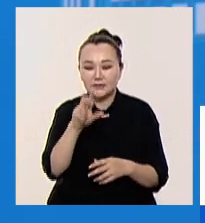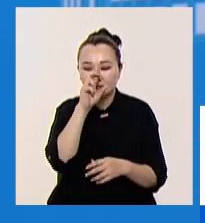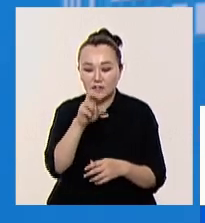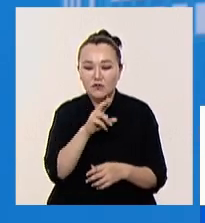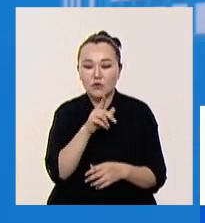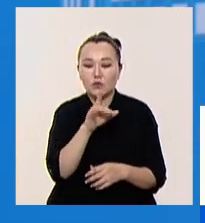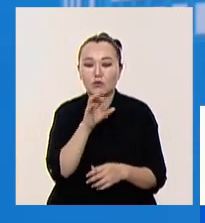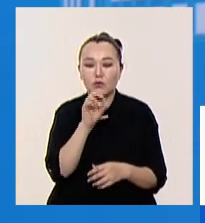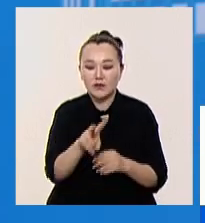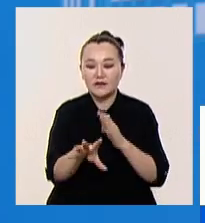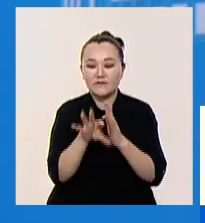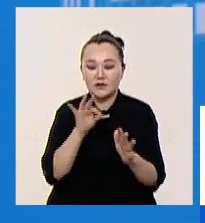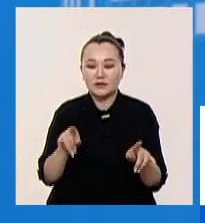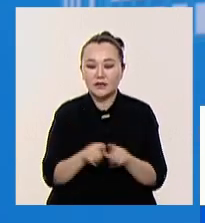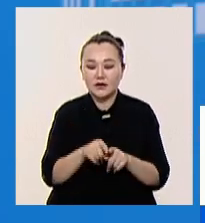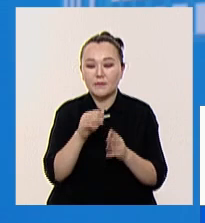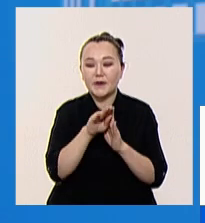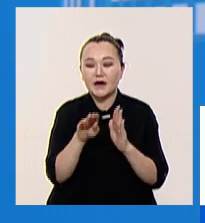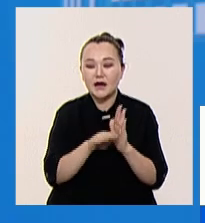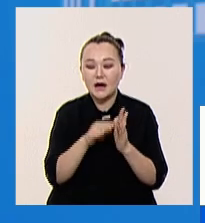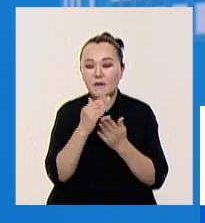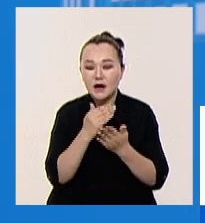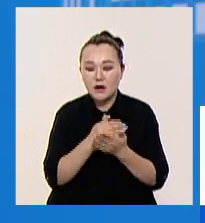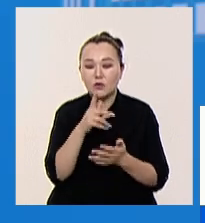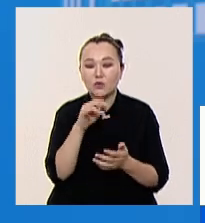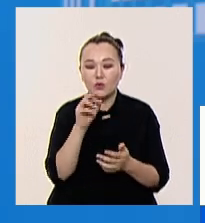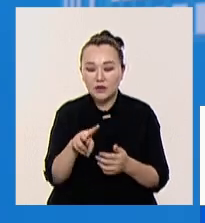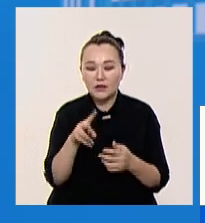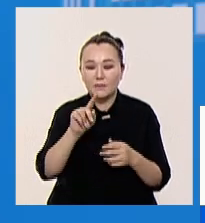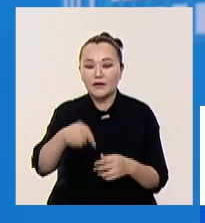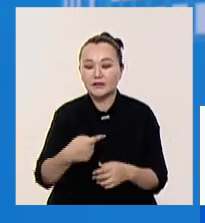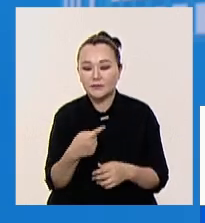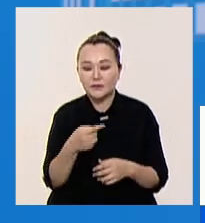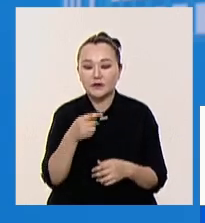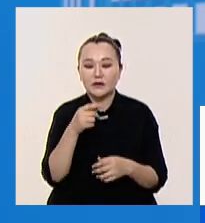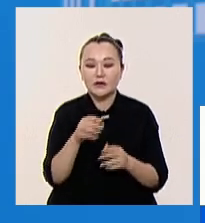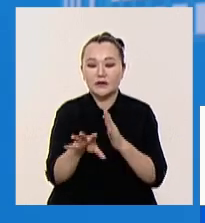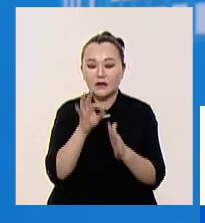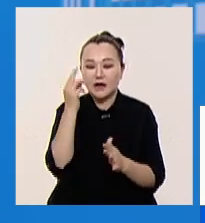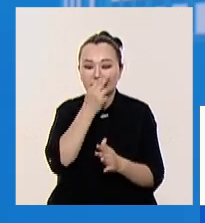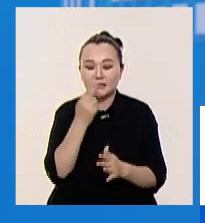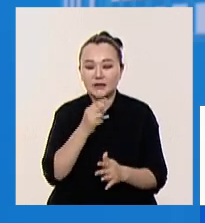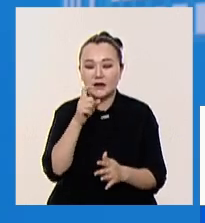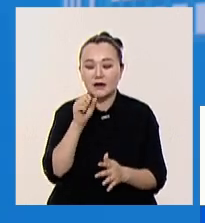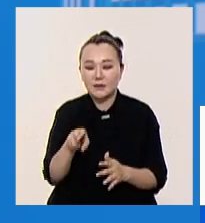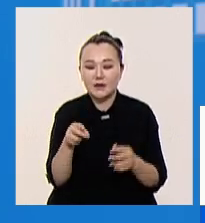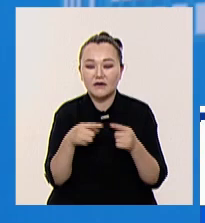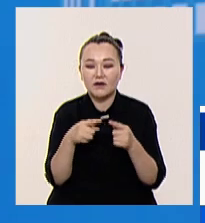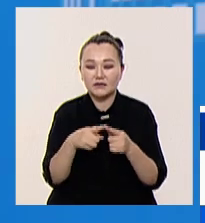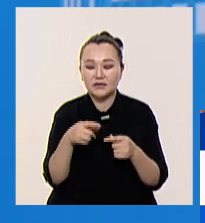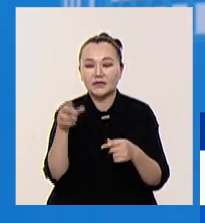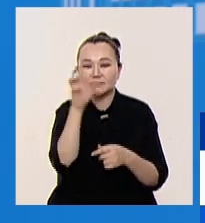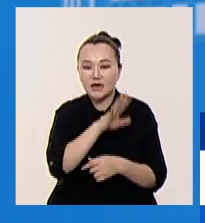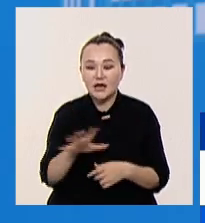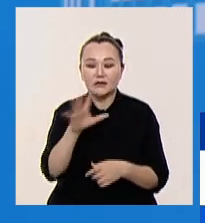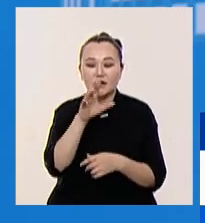for Startup есть такая программа, когда Google поддерживает стартапы. Он выбрал Astana Hub партнера в странах СНГ,